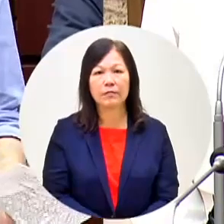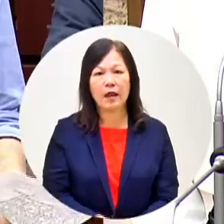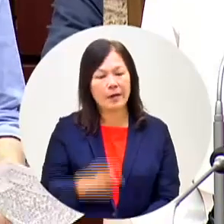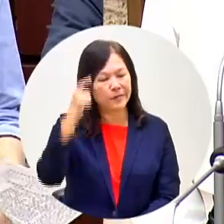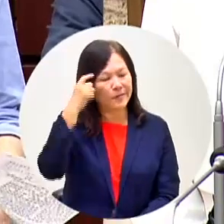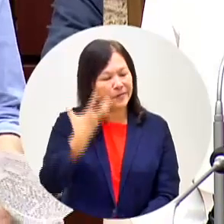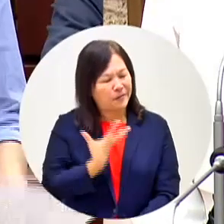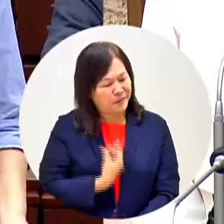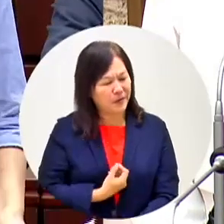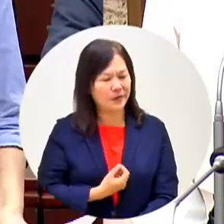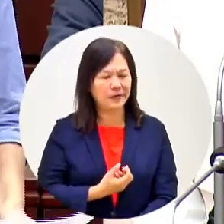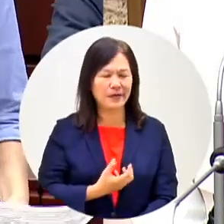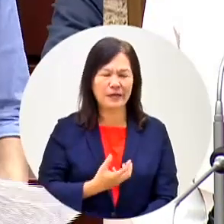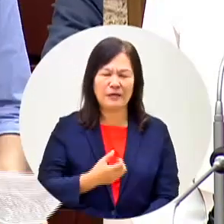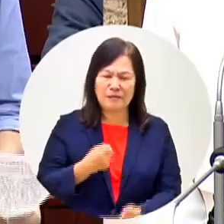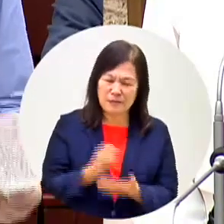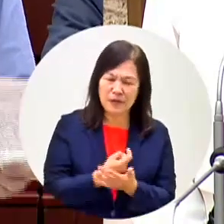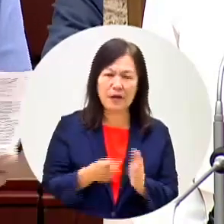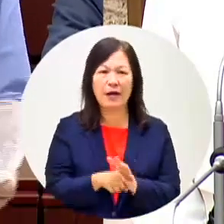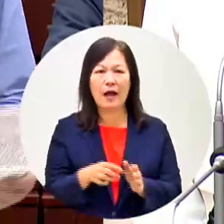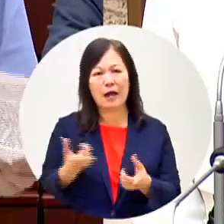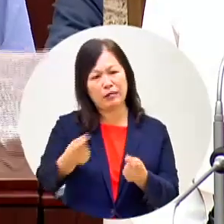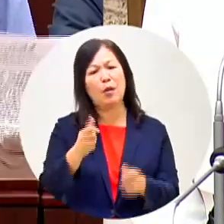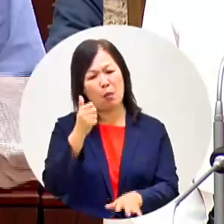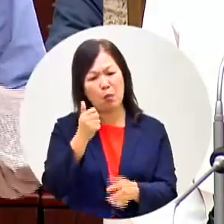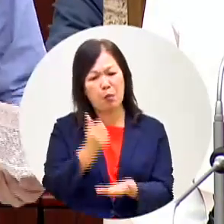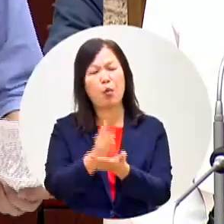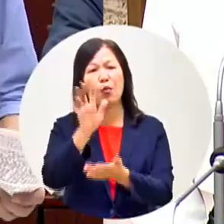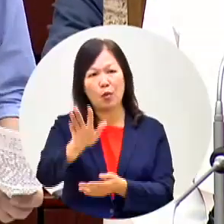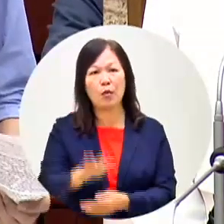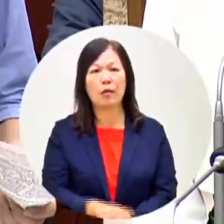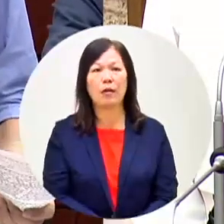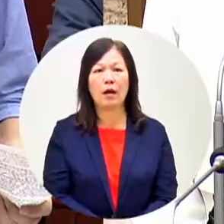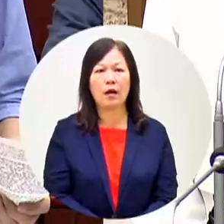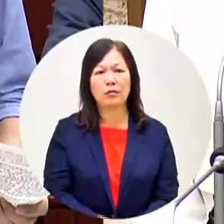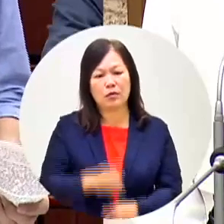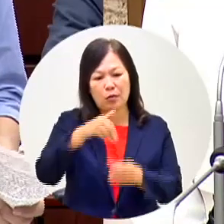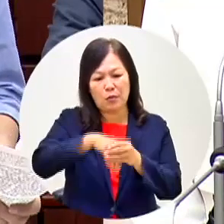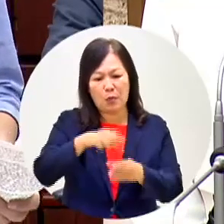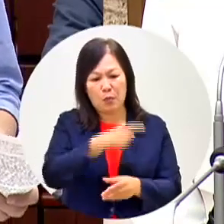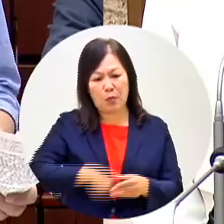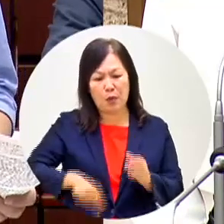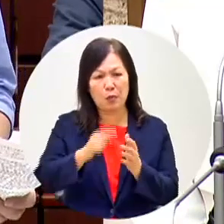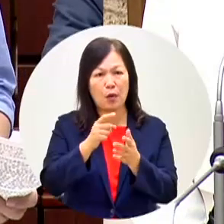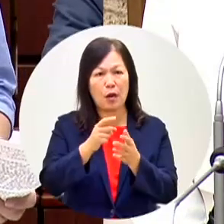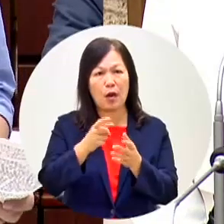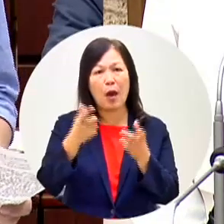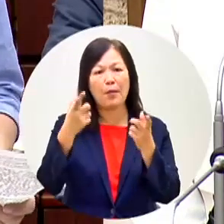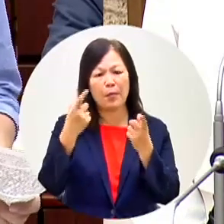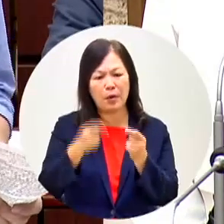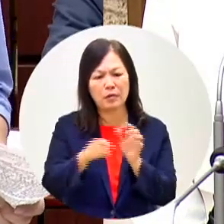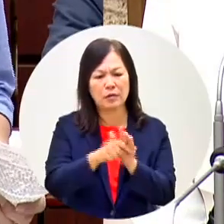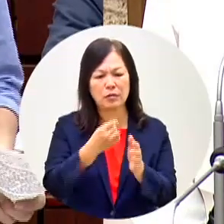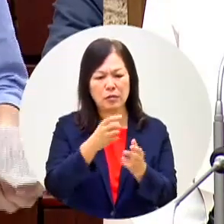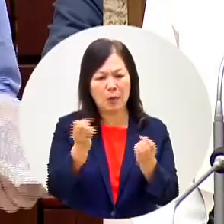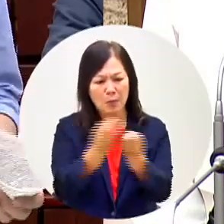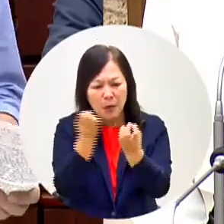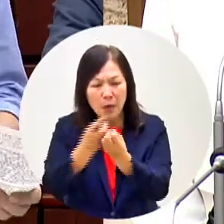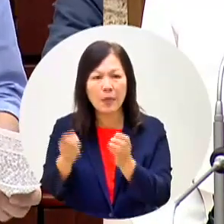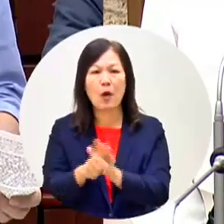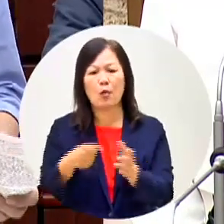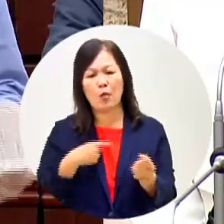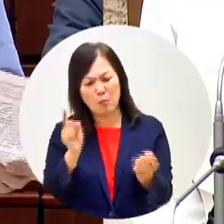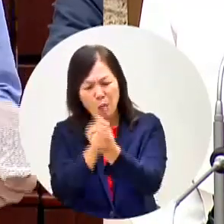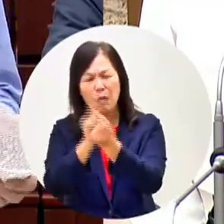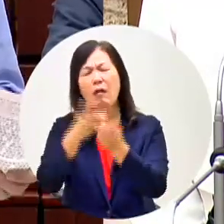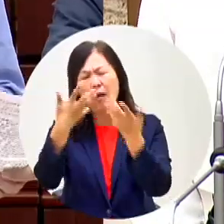题，你嘛选调啊，吼。我觉得这选举遮侪这款的风波啦，我嘛拄着遮侪啊，所以说我感觉是不同